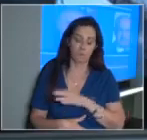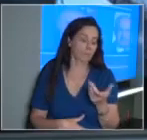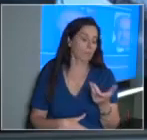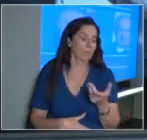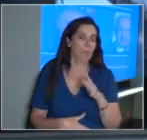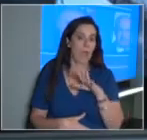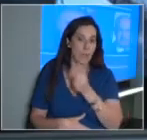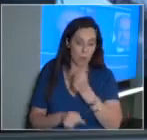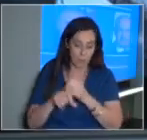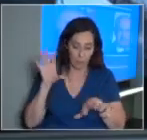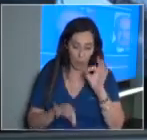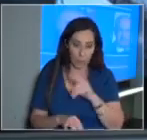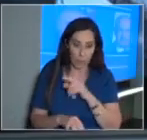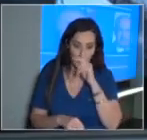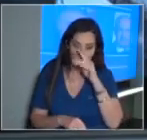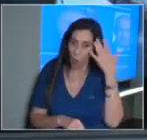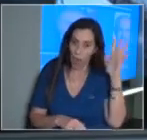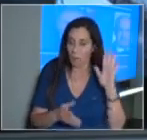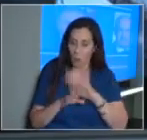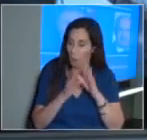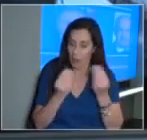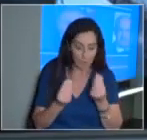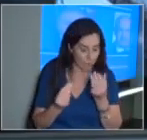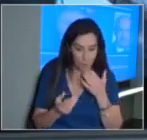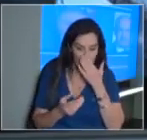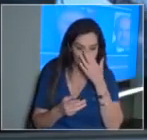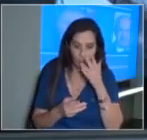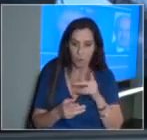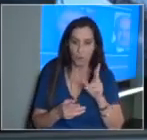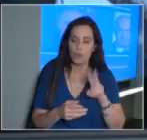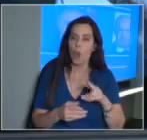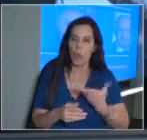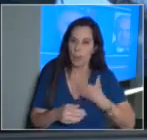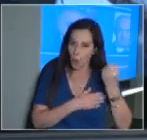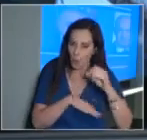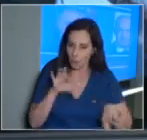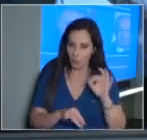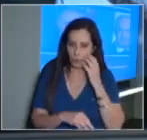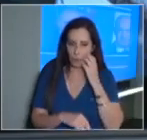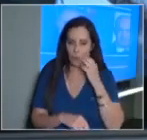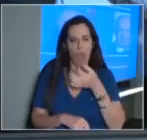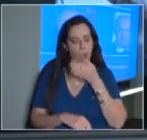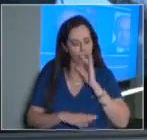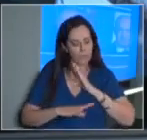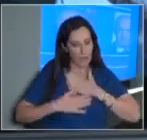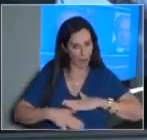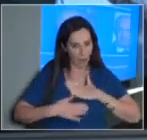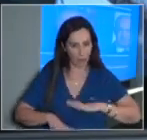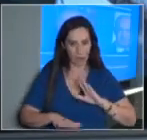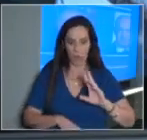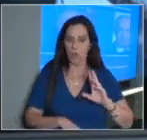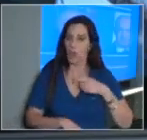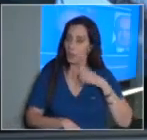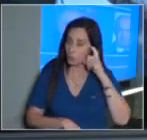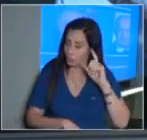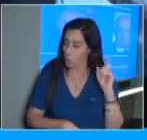בצדק, אם הוא ילך לבחירות. אם הוא מפנטז על כל מיני קונסטלציות כאלה ואחרות שבהם הוא יכול להיבנות מבחירות, כדאי לנשום עמוק. אני שוב, אני